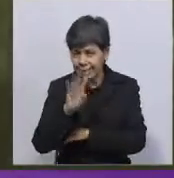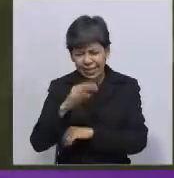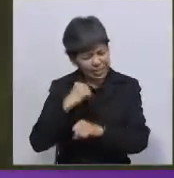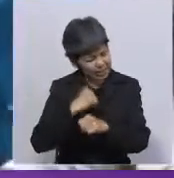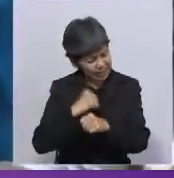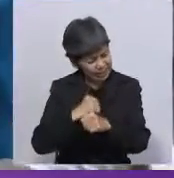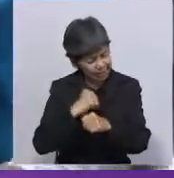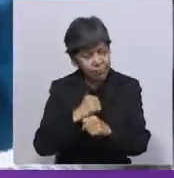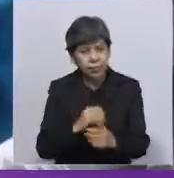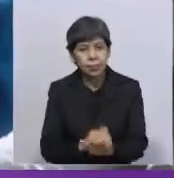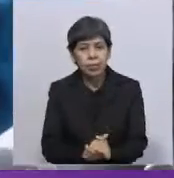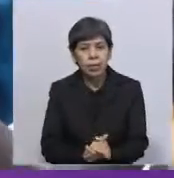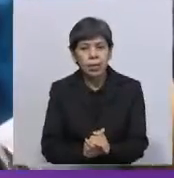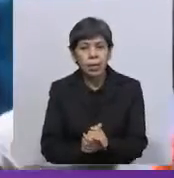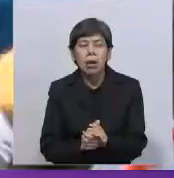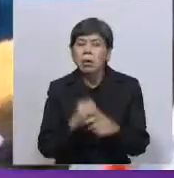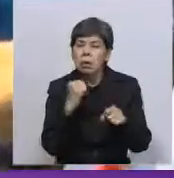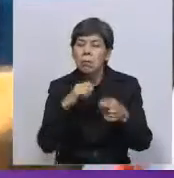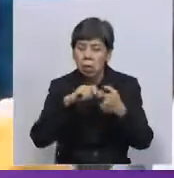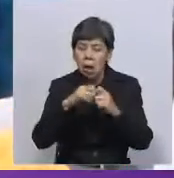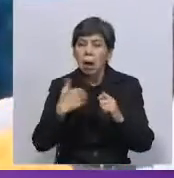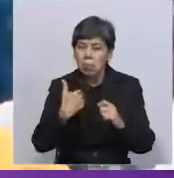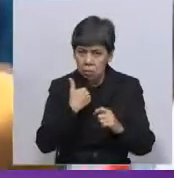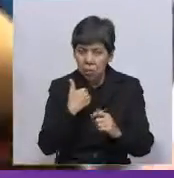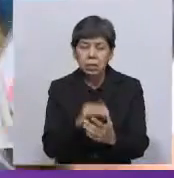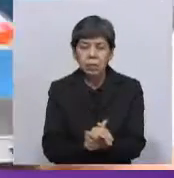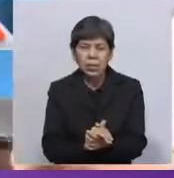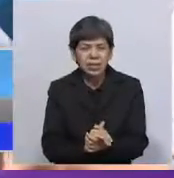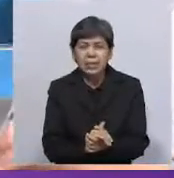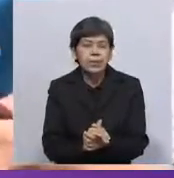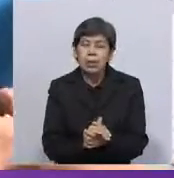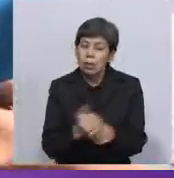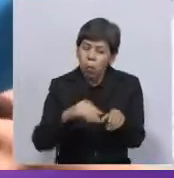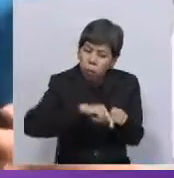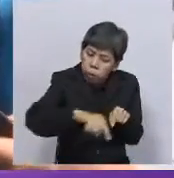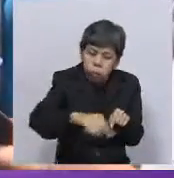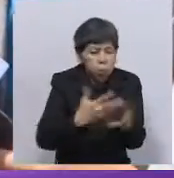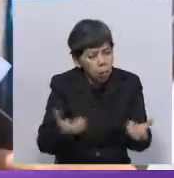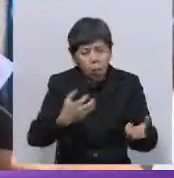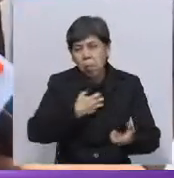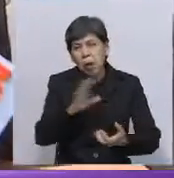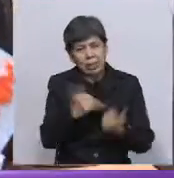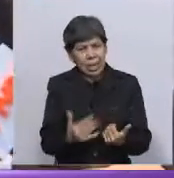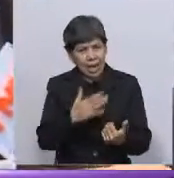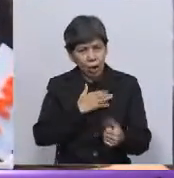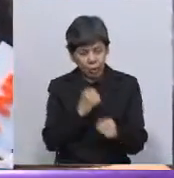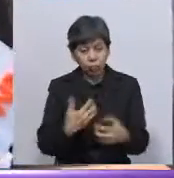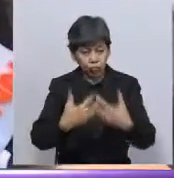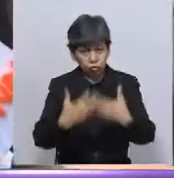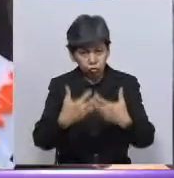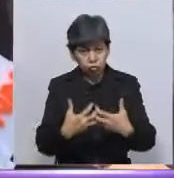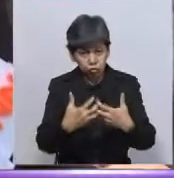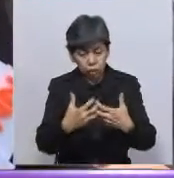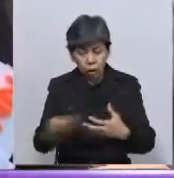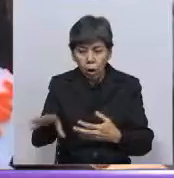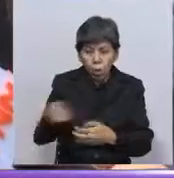ง การจำกัดพื้นที่เนี่ยไม่อยากให้มันเสียหายมากกว่านี้นะครับเพราะฉะนั้นเราวันนี้ตั้งเครื่องสูบน้ำเพิ่มเติมเข้า